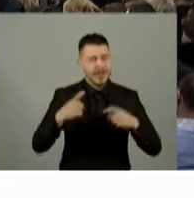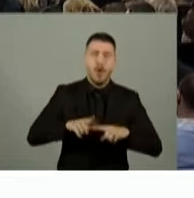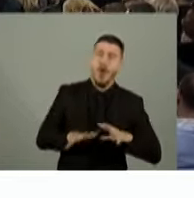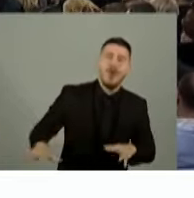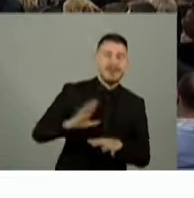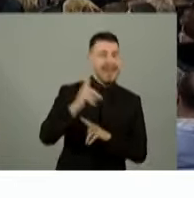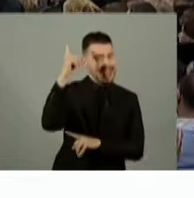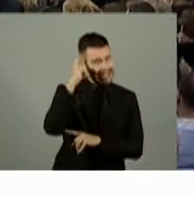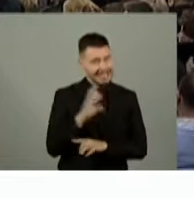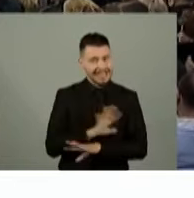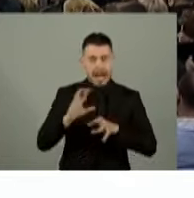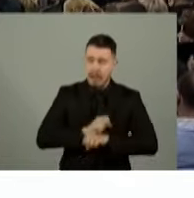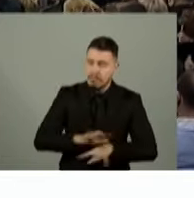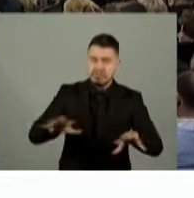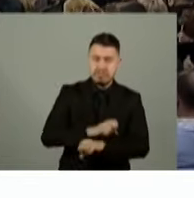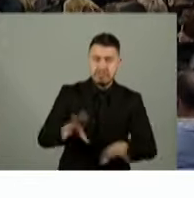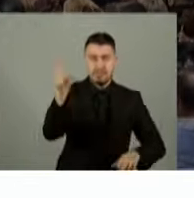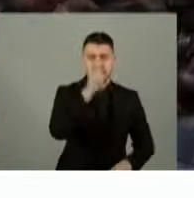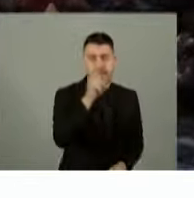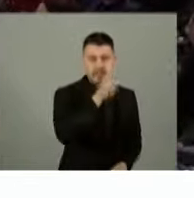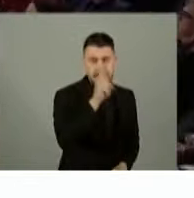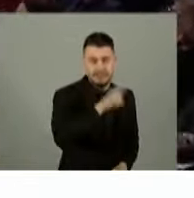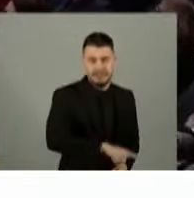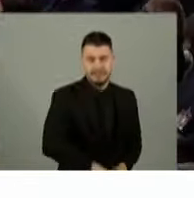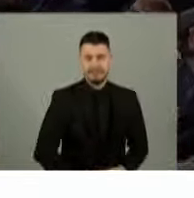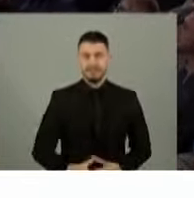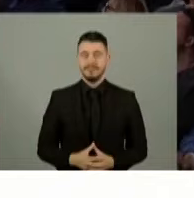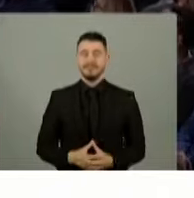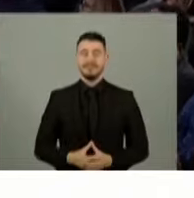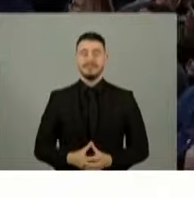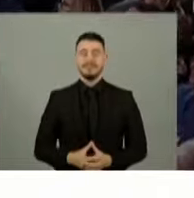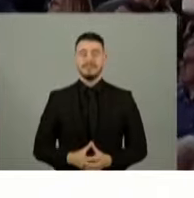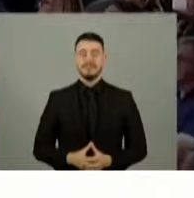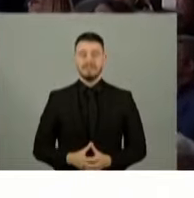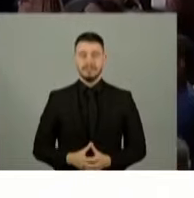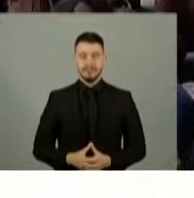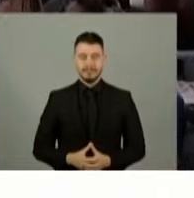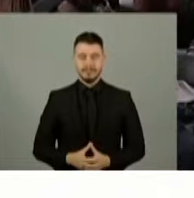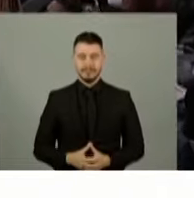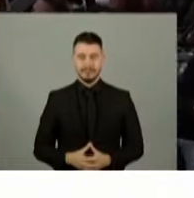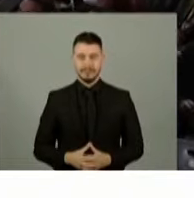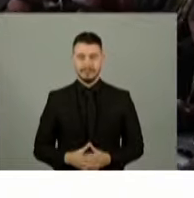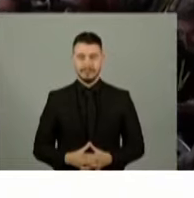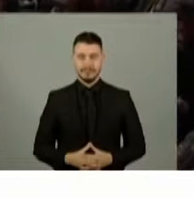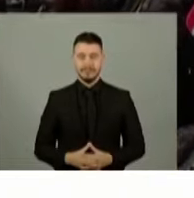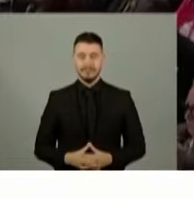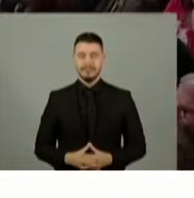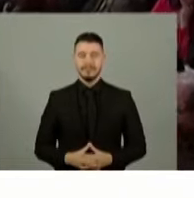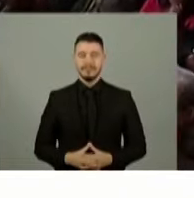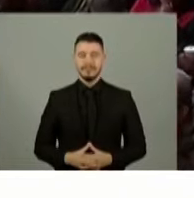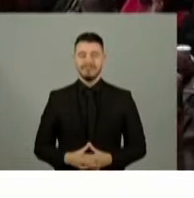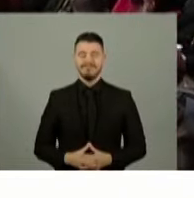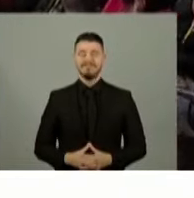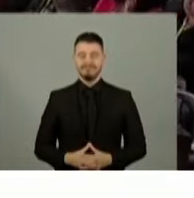Γιατί ξέρεις, το μυαλό δεν μπορούμε να είμαστε των ανθρώπων οι οποίοι αυτή τη στιγμή. Αυτό είπα πριν, ότι το ΠΑΣΟΚ δεν έχει καταφέρει να καρποθεί μέσα από αυτή την κρίση. Αυτό